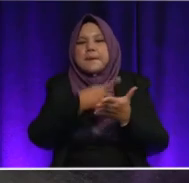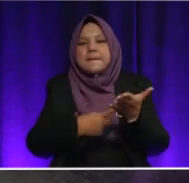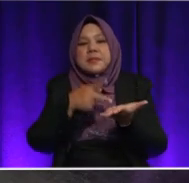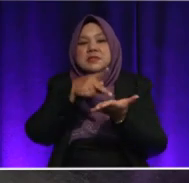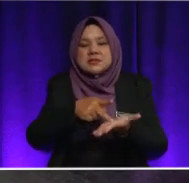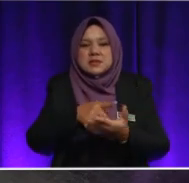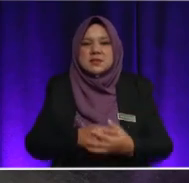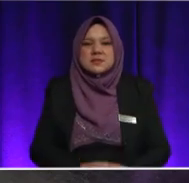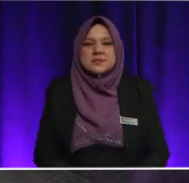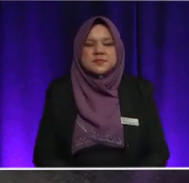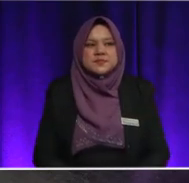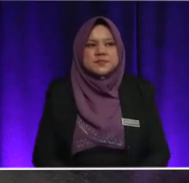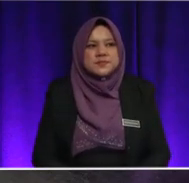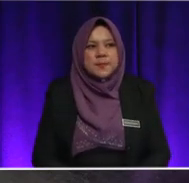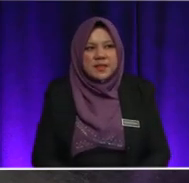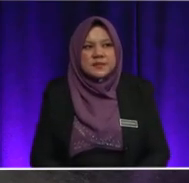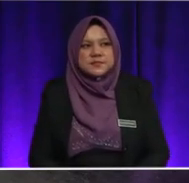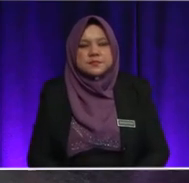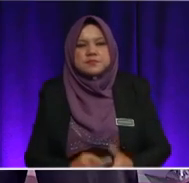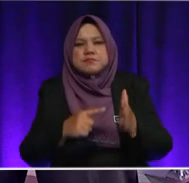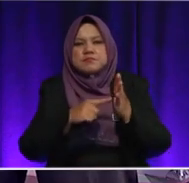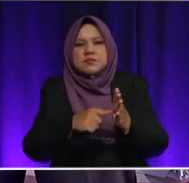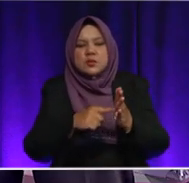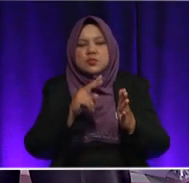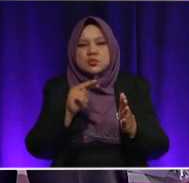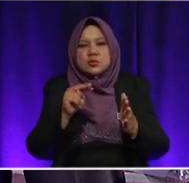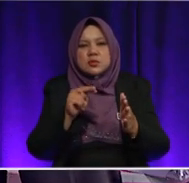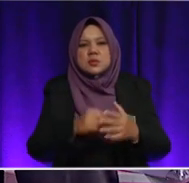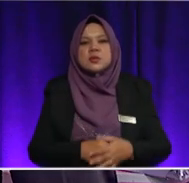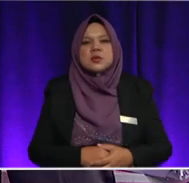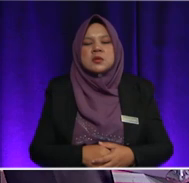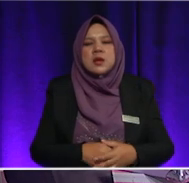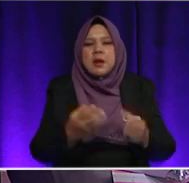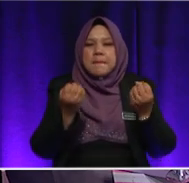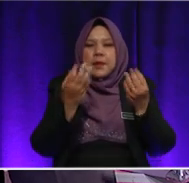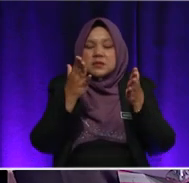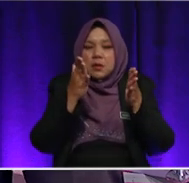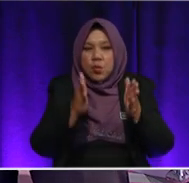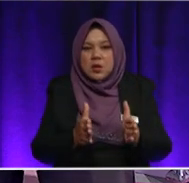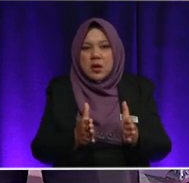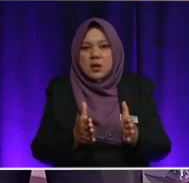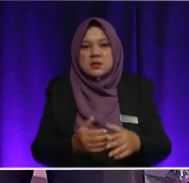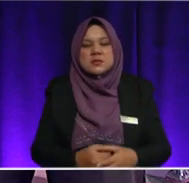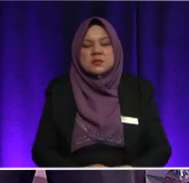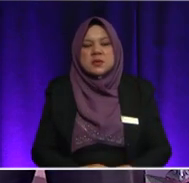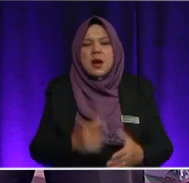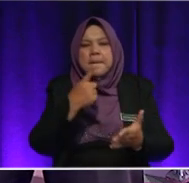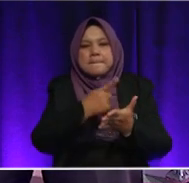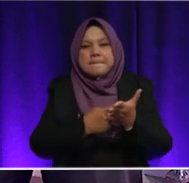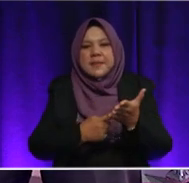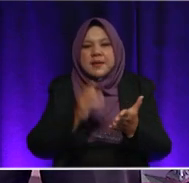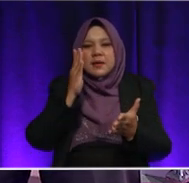Oke sudah semisinya pertambahan krete menunjukkan berlakunya pertambahan penduduk oke apakah yang akan berlaku